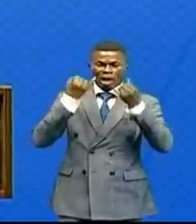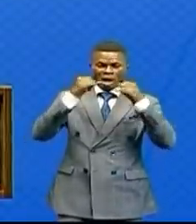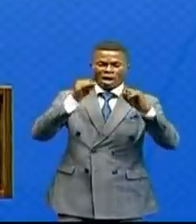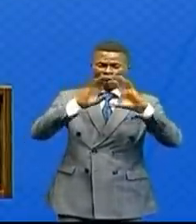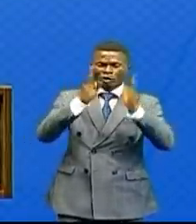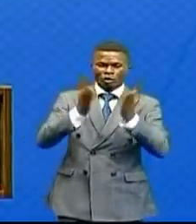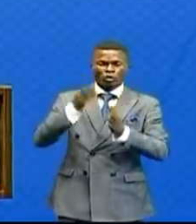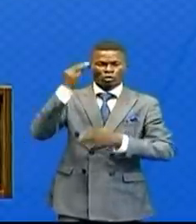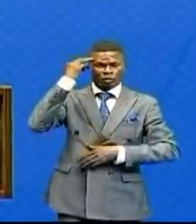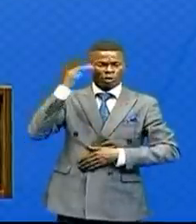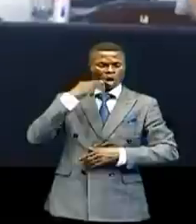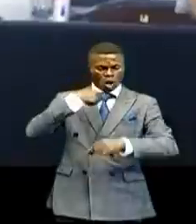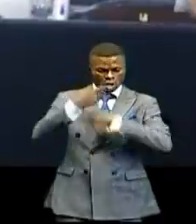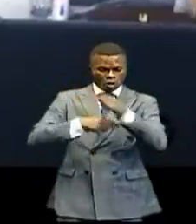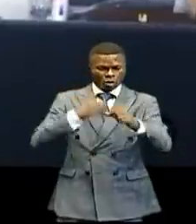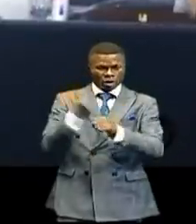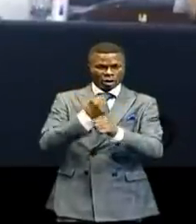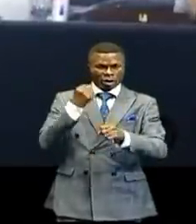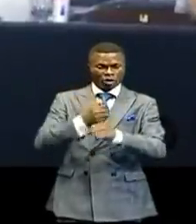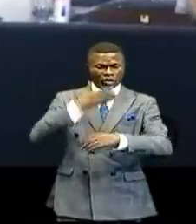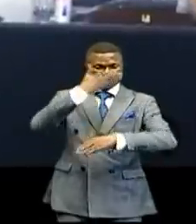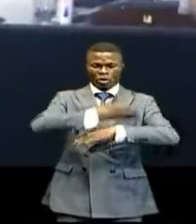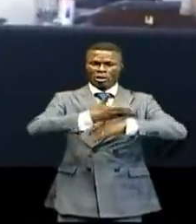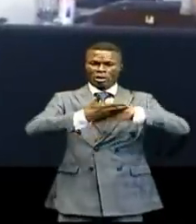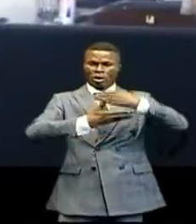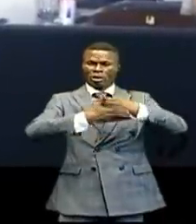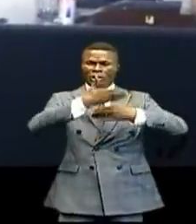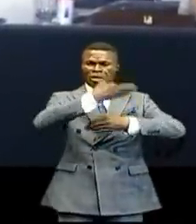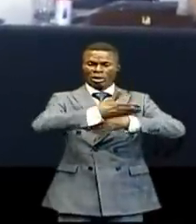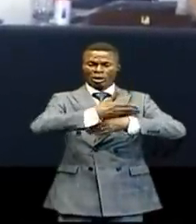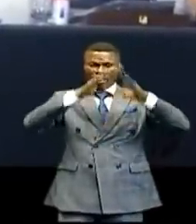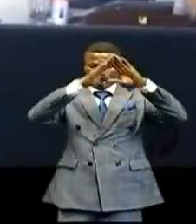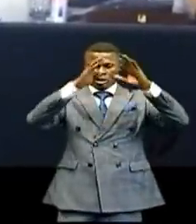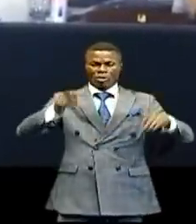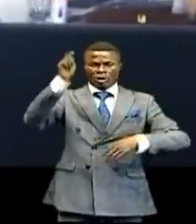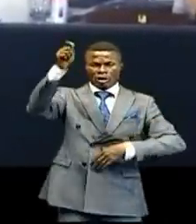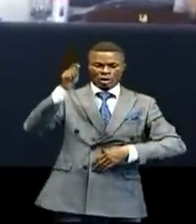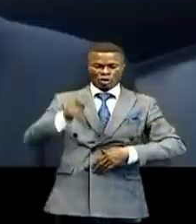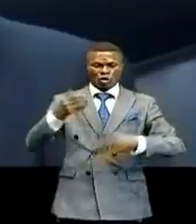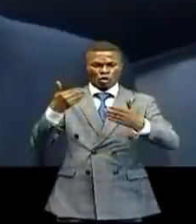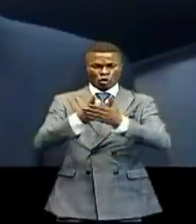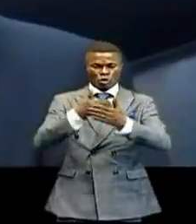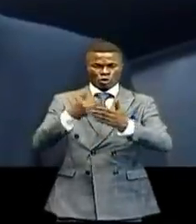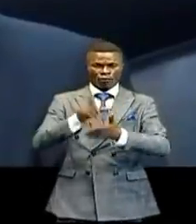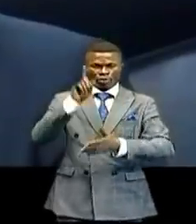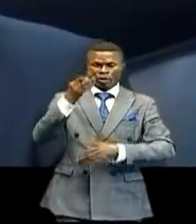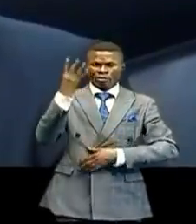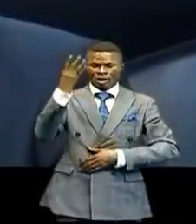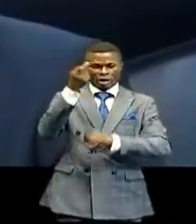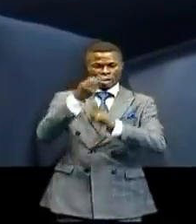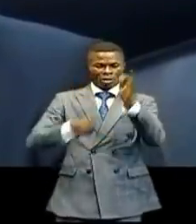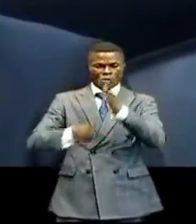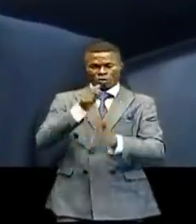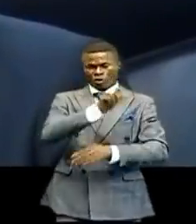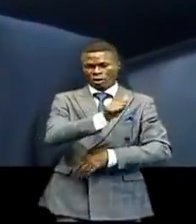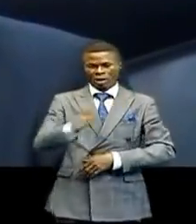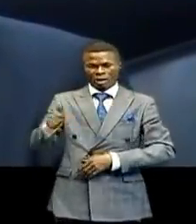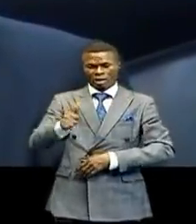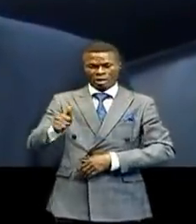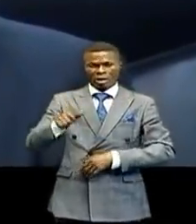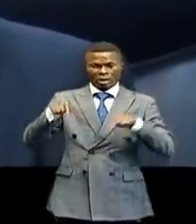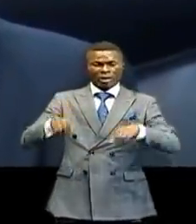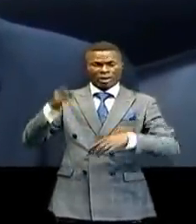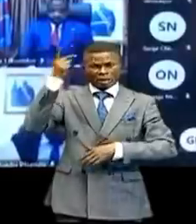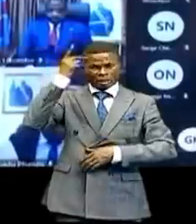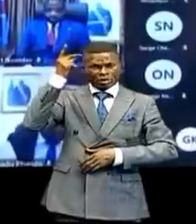le Conseil du lancement des travaux de construction des cantines militaires modernes ce 24 novembre 2021 au Kakokola,